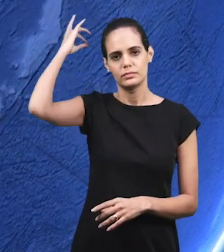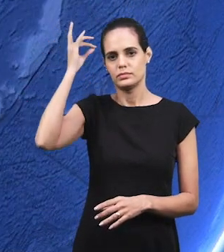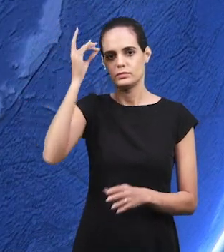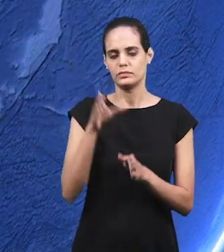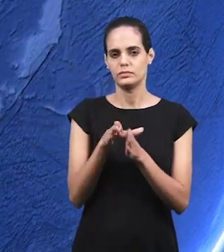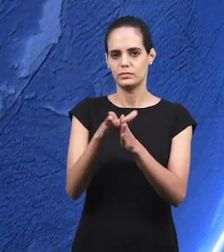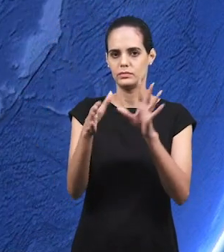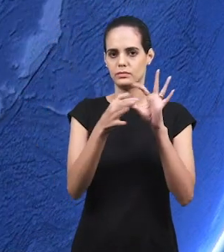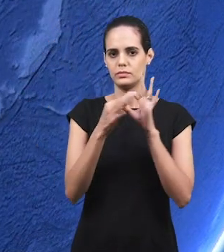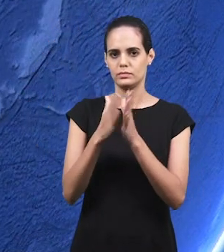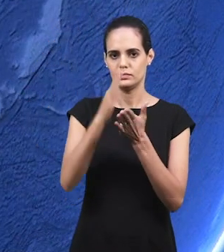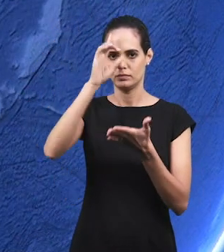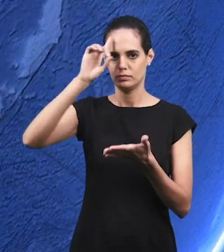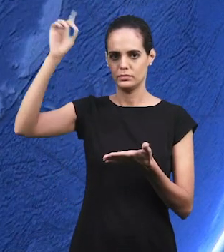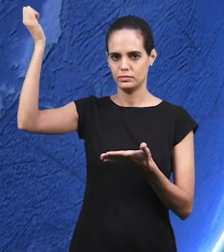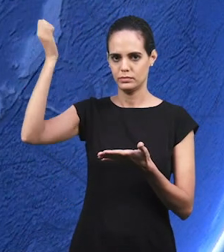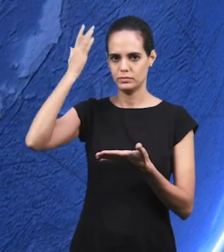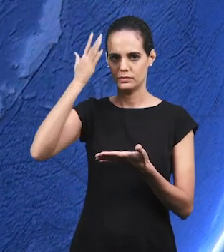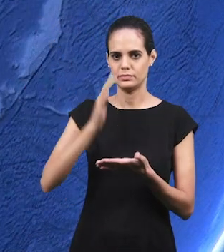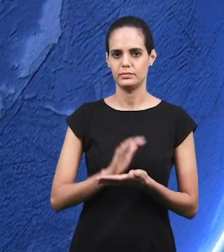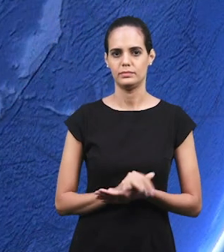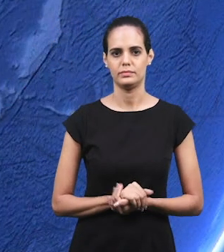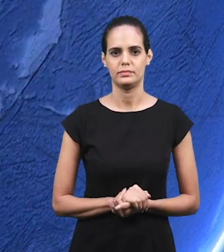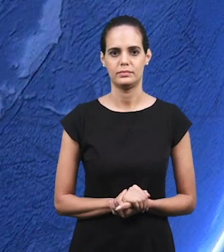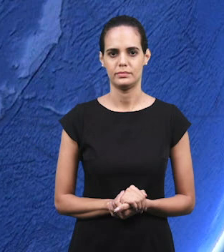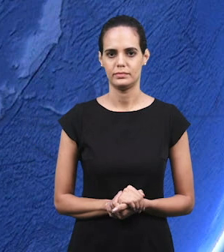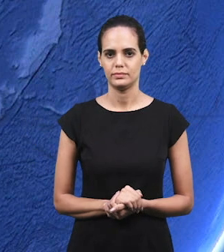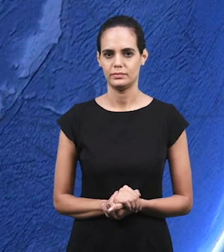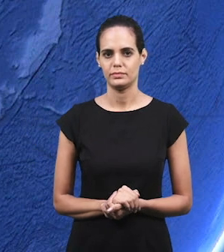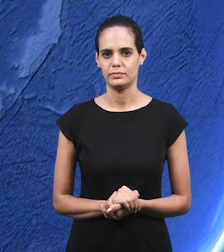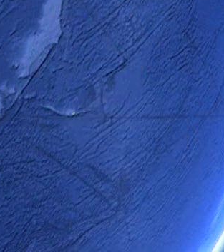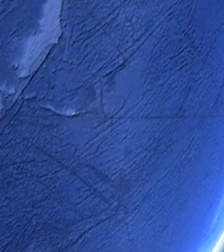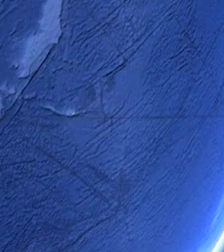du Saint-Esprit de Dieu et unies par la parole vivante.